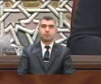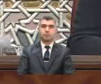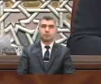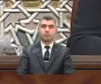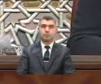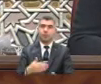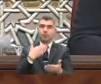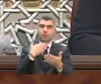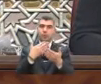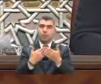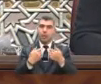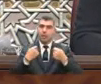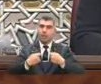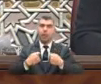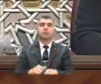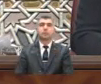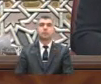شكرا سيدة الرئيسة.